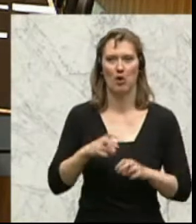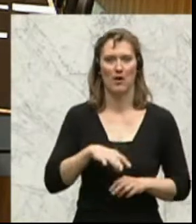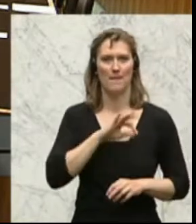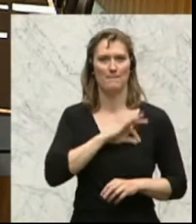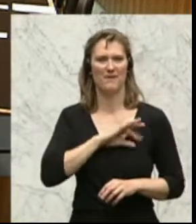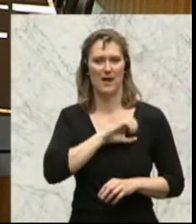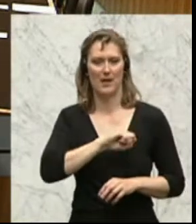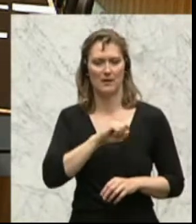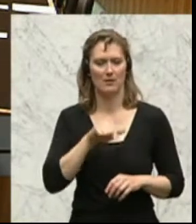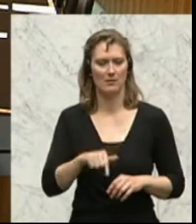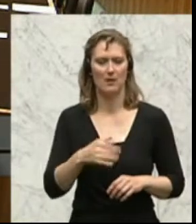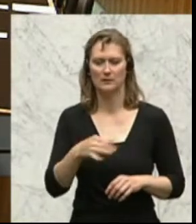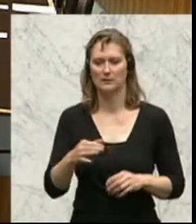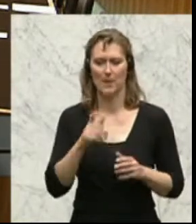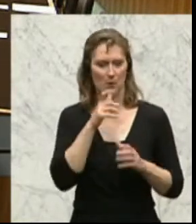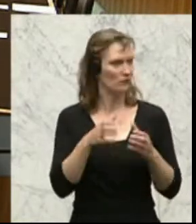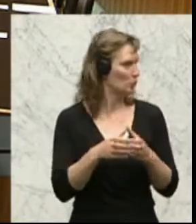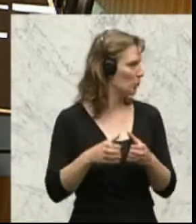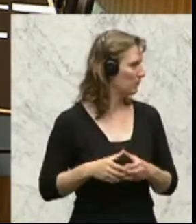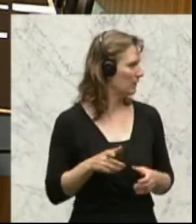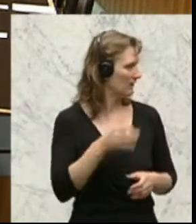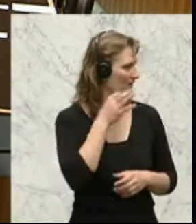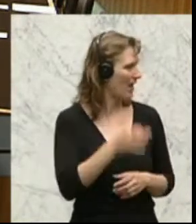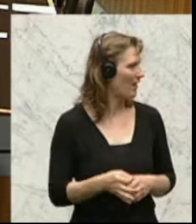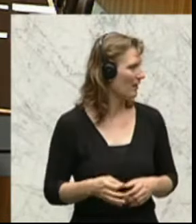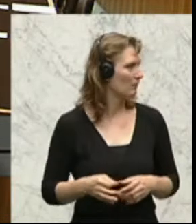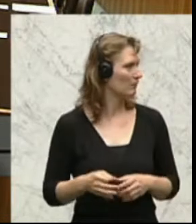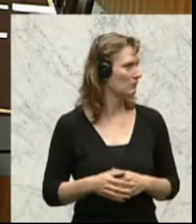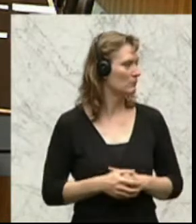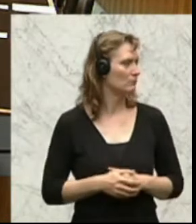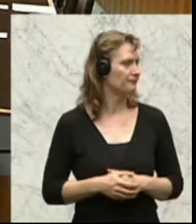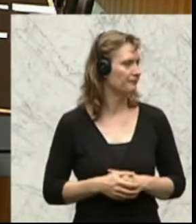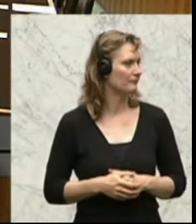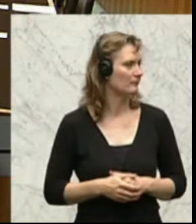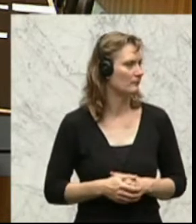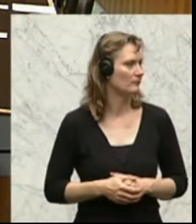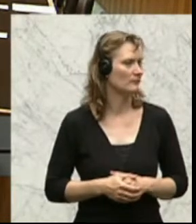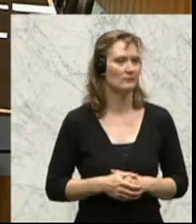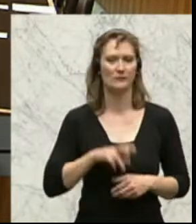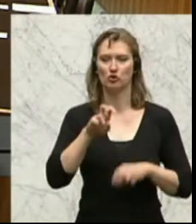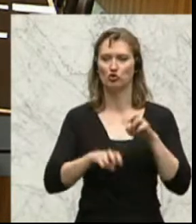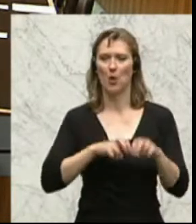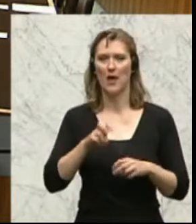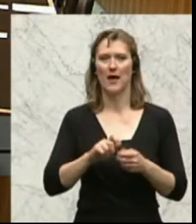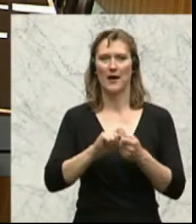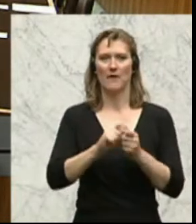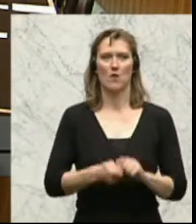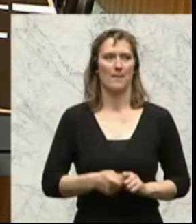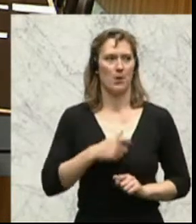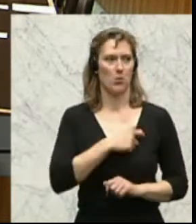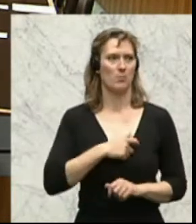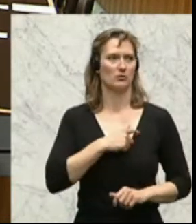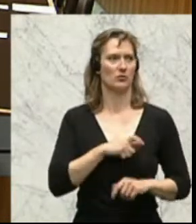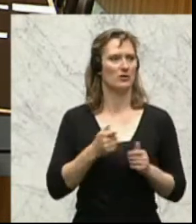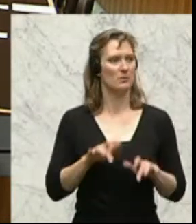Berufsgruppen, das ist Ihre Frage. In dieser Steuerreformkommission wird es eine der Aufgaben